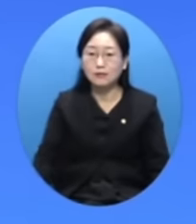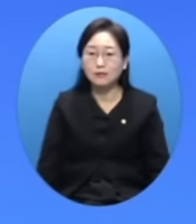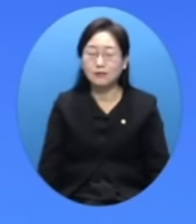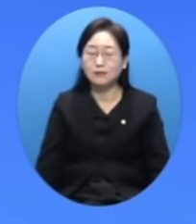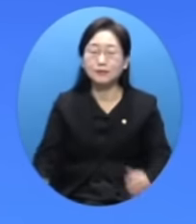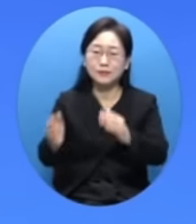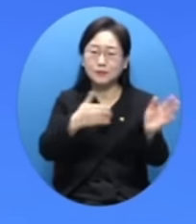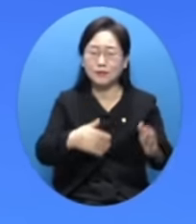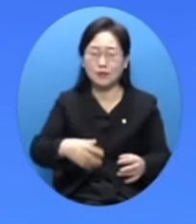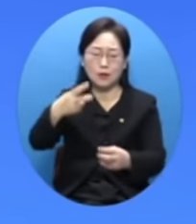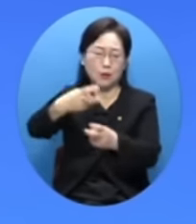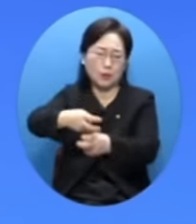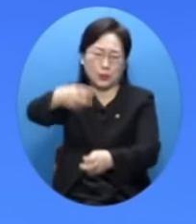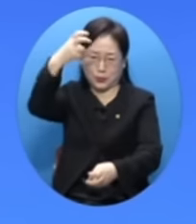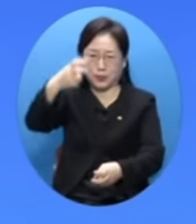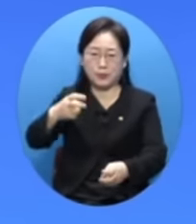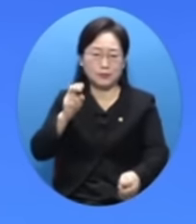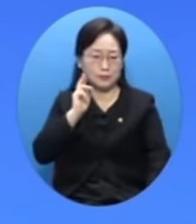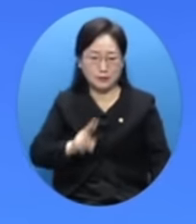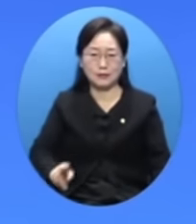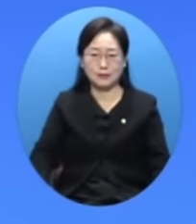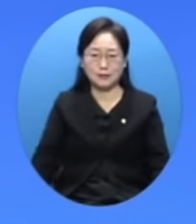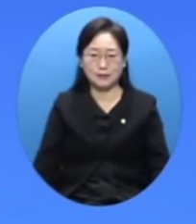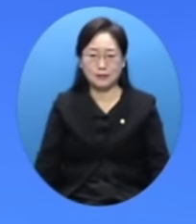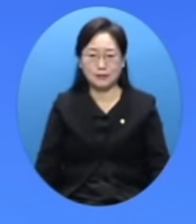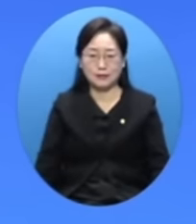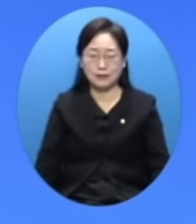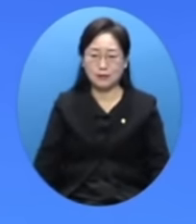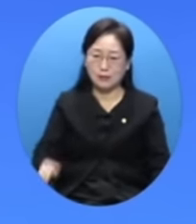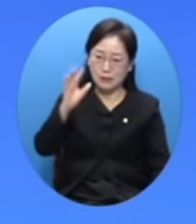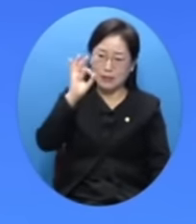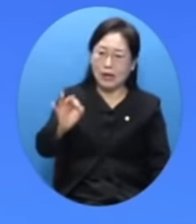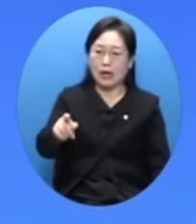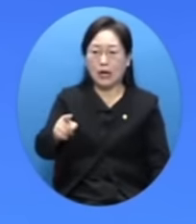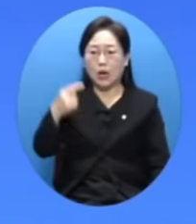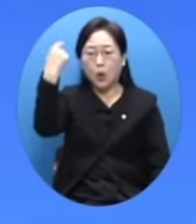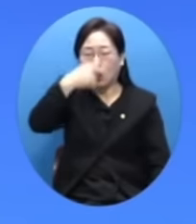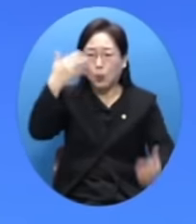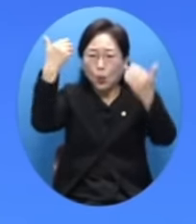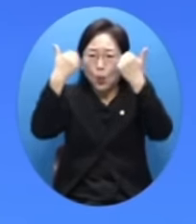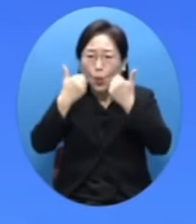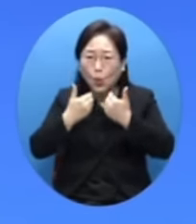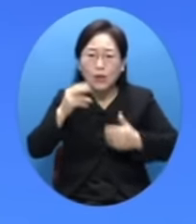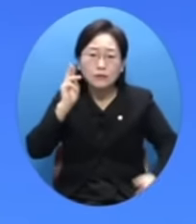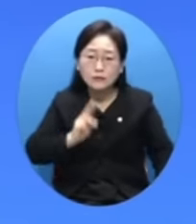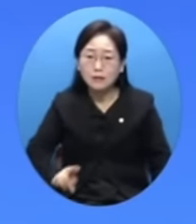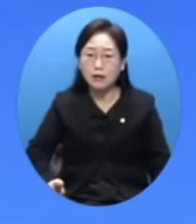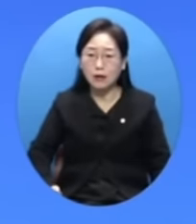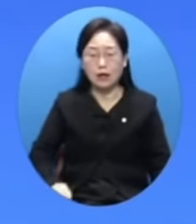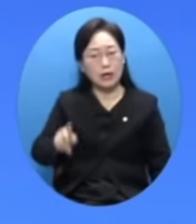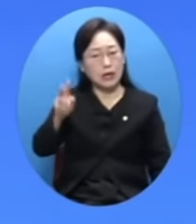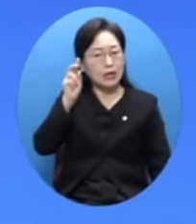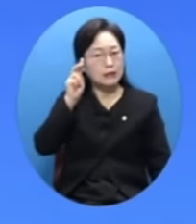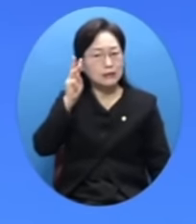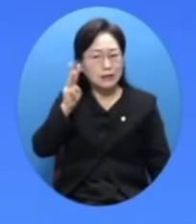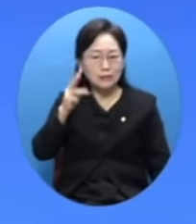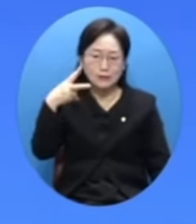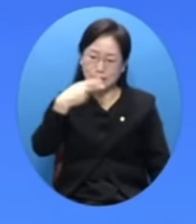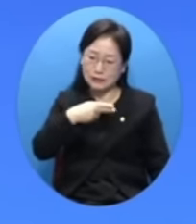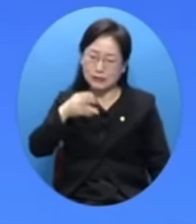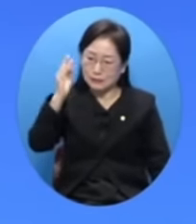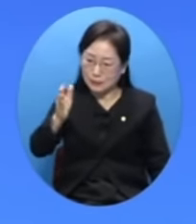어쨌든 몸이 워낙 약해졌고 누가 보더라도 그냥 얼굴에 바짝 말라서 2 3일 금식 해도 힘쓰겠다